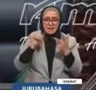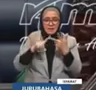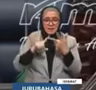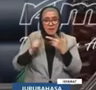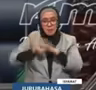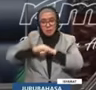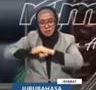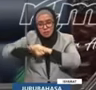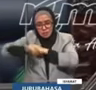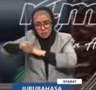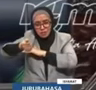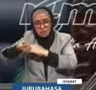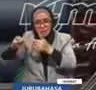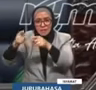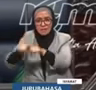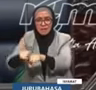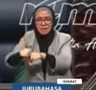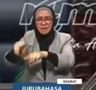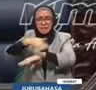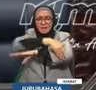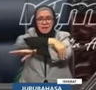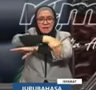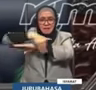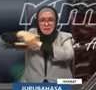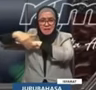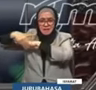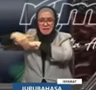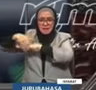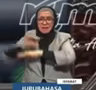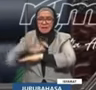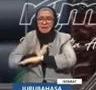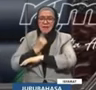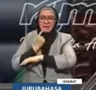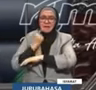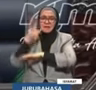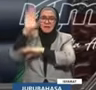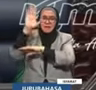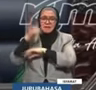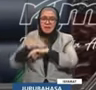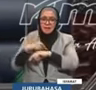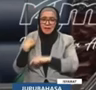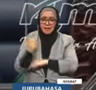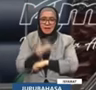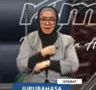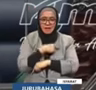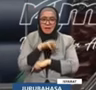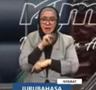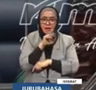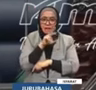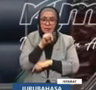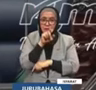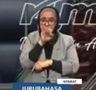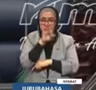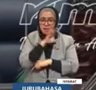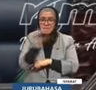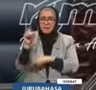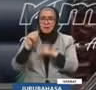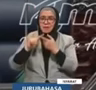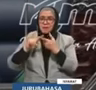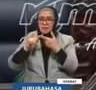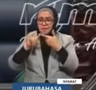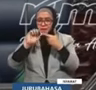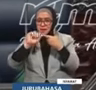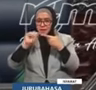sempadan bahwa Mendes dan IDM bekerja sama rapat dengan kdn dan